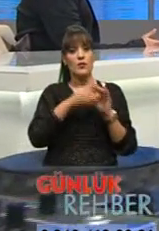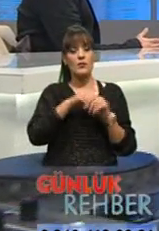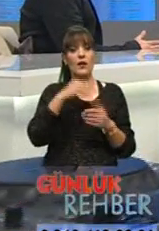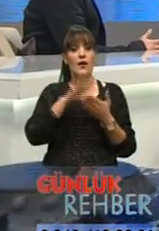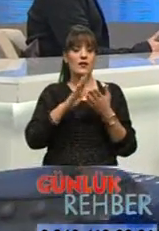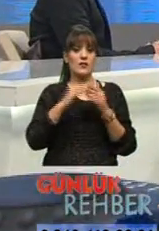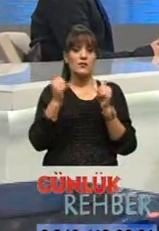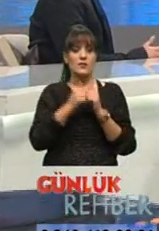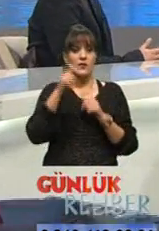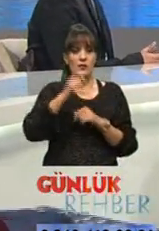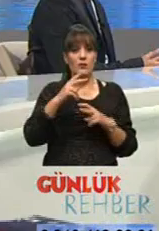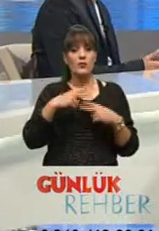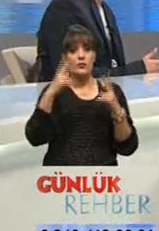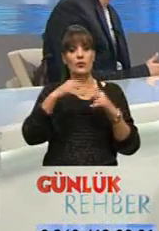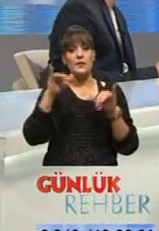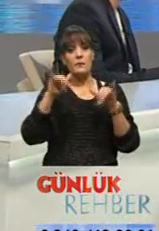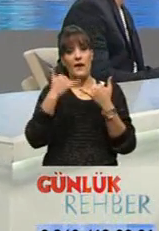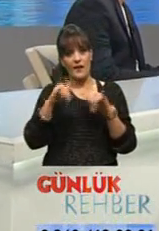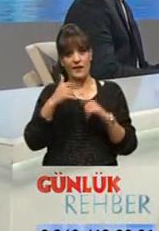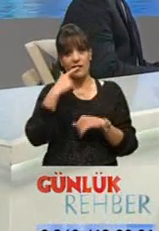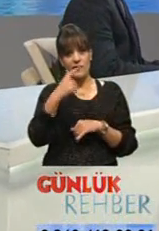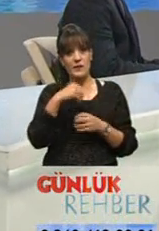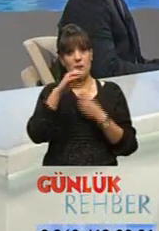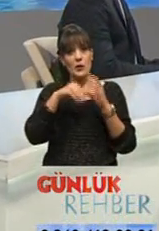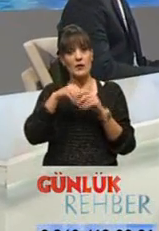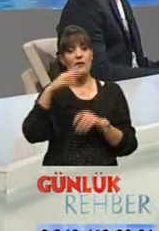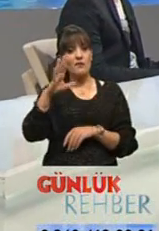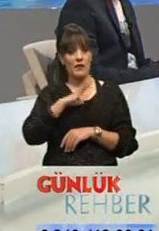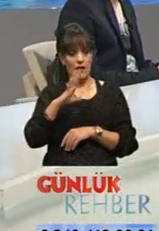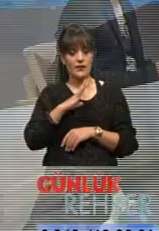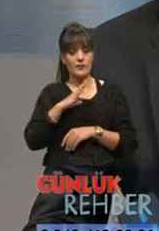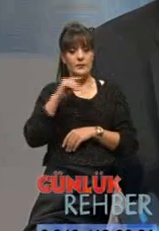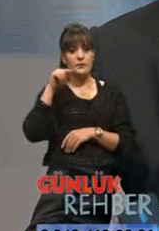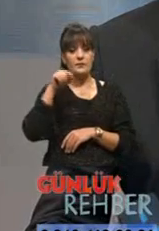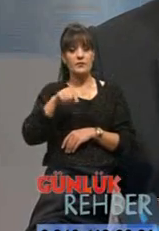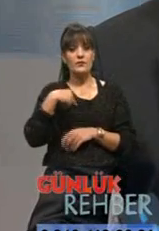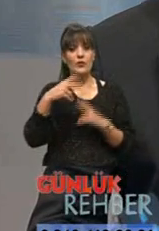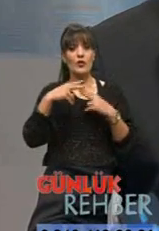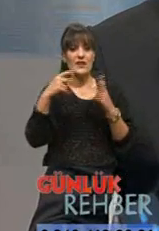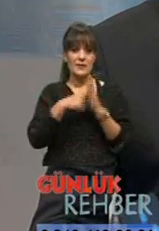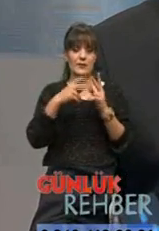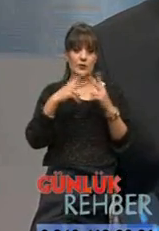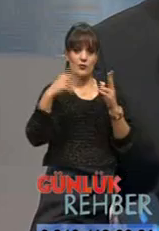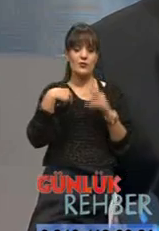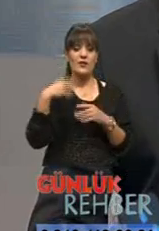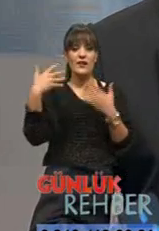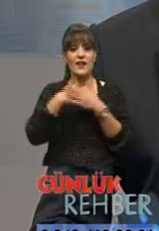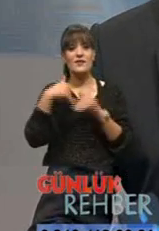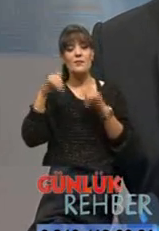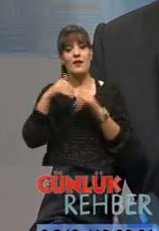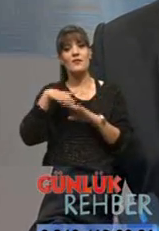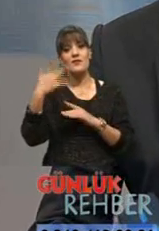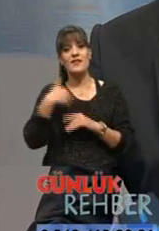işte arkadaşlarımızın yaptığı gündüz partileri dediğimiz olaylar vardı. Hani bunlarda gündüz partisi olur, tabii gece partisi sonra.